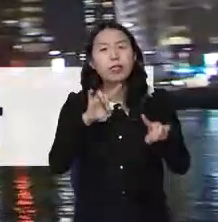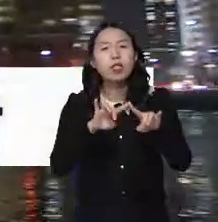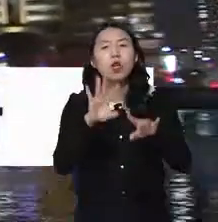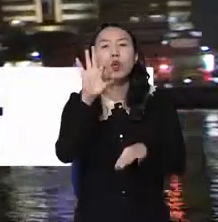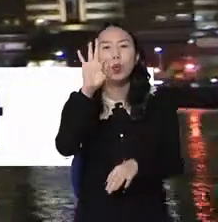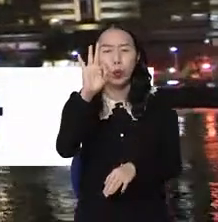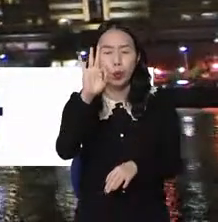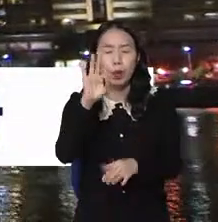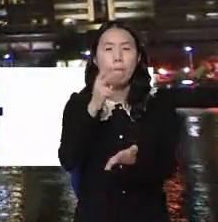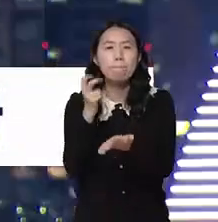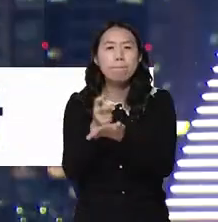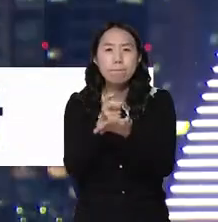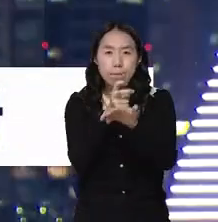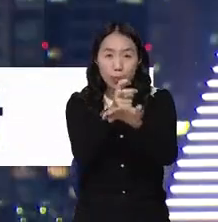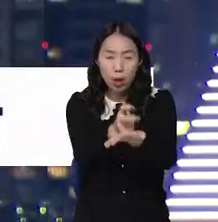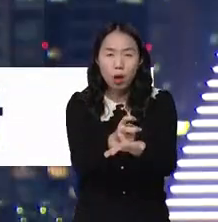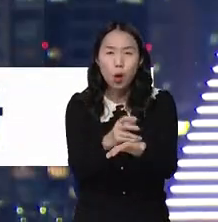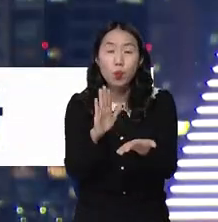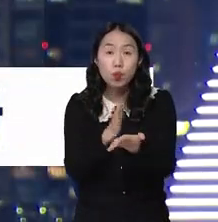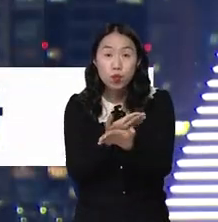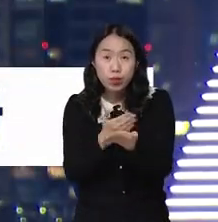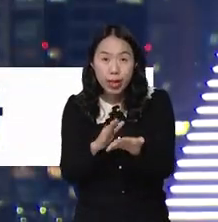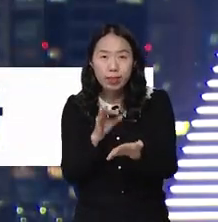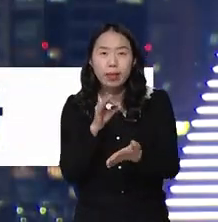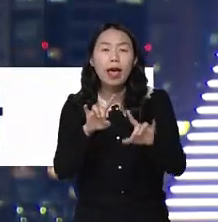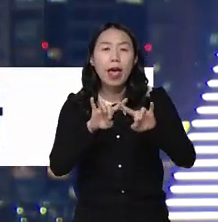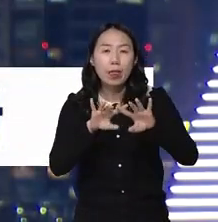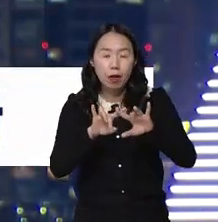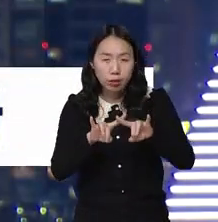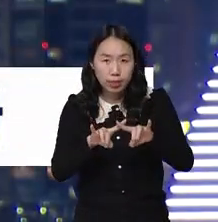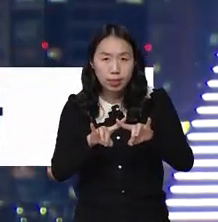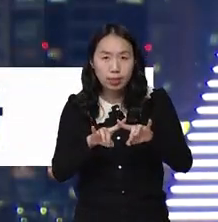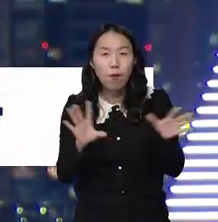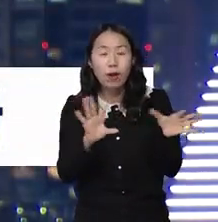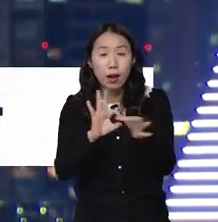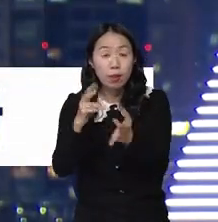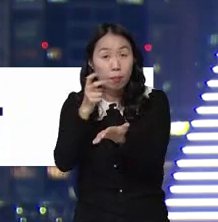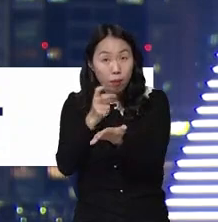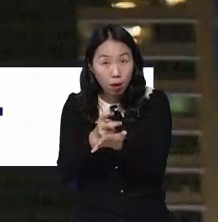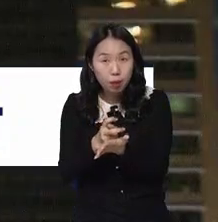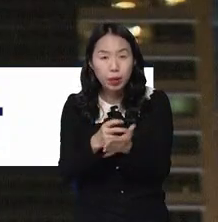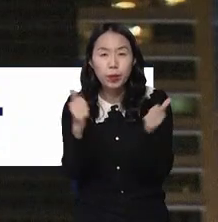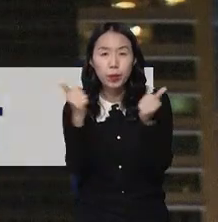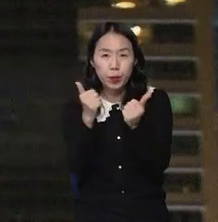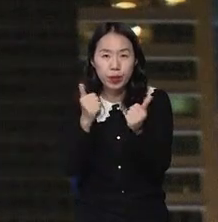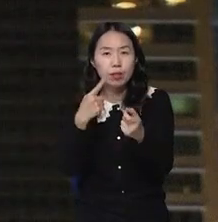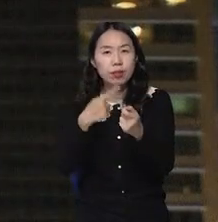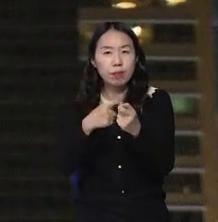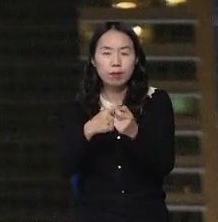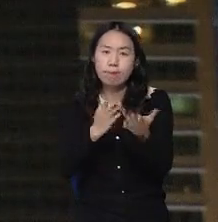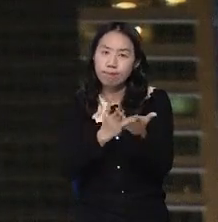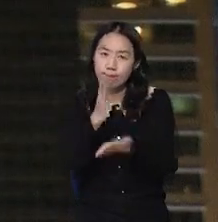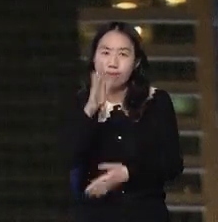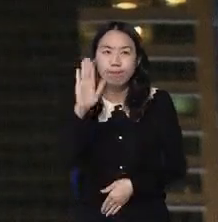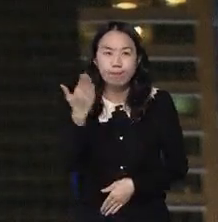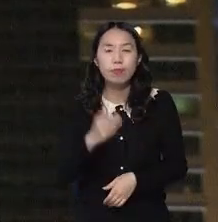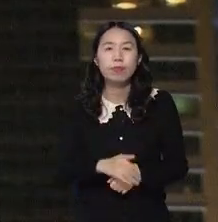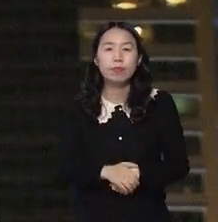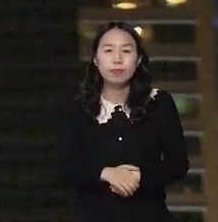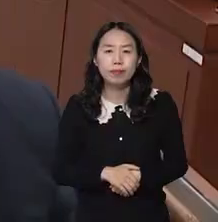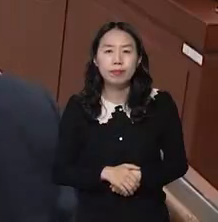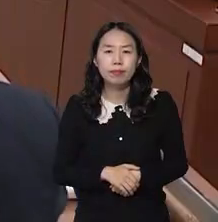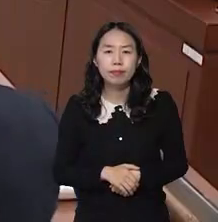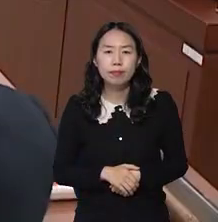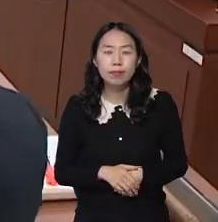전기요금제를 규정한 분산에너지 활성화 특별법이 국회 상임위 법안 소위를 통과했습니다.